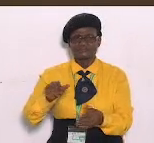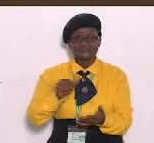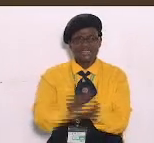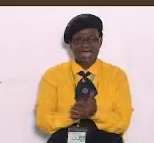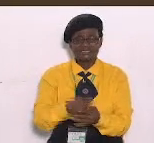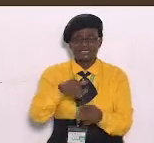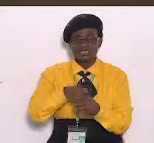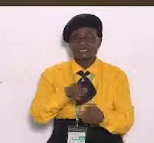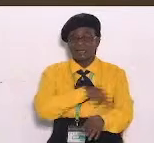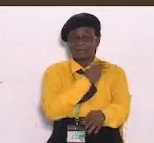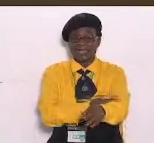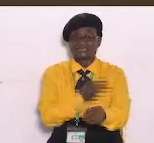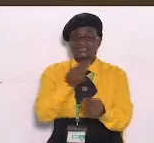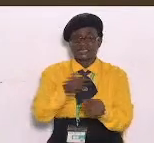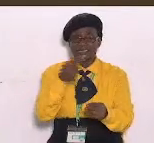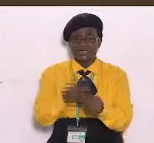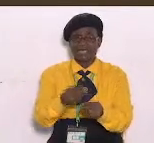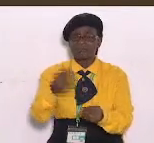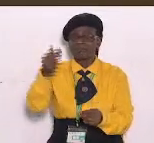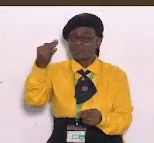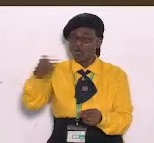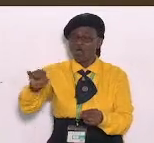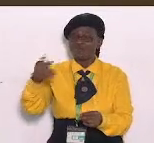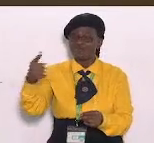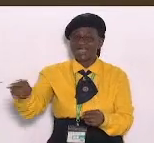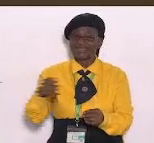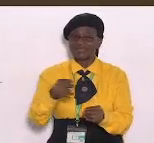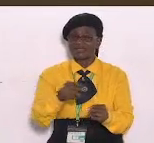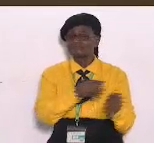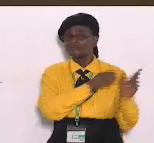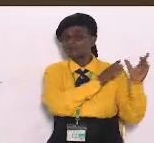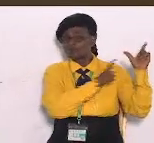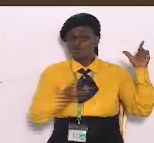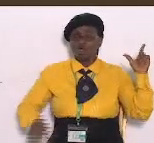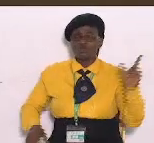enfant que au nom puissant de